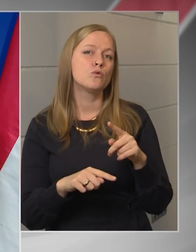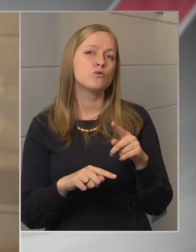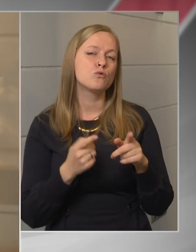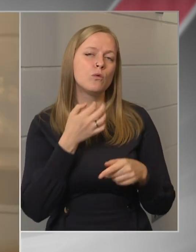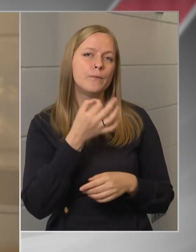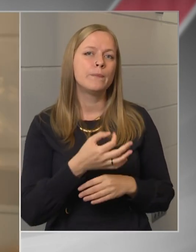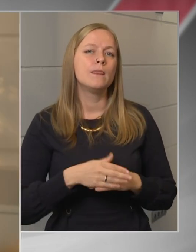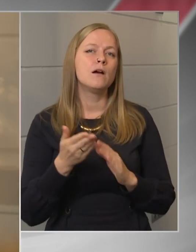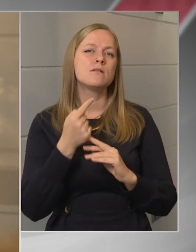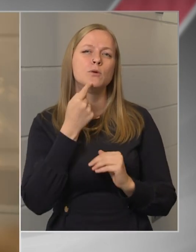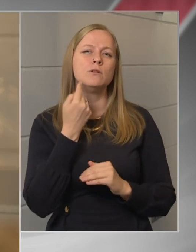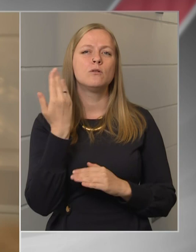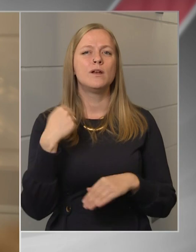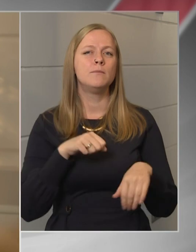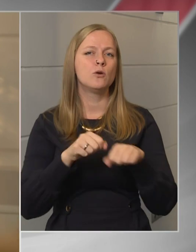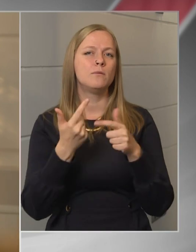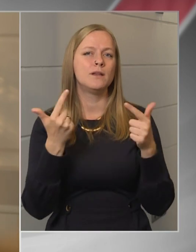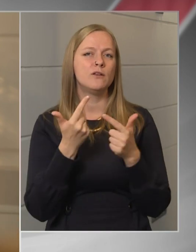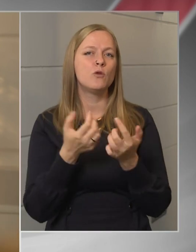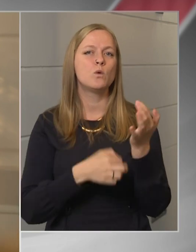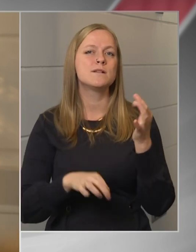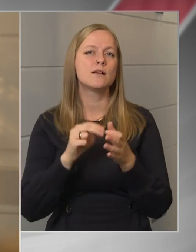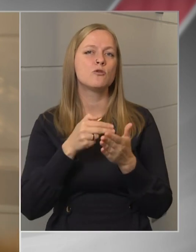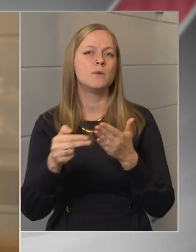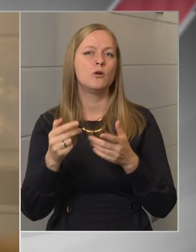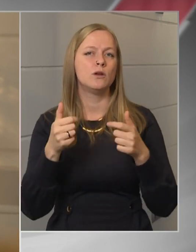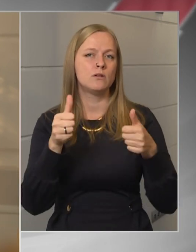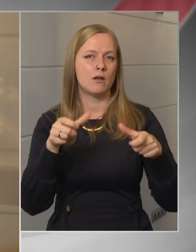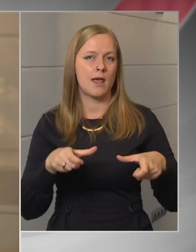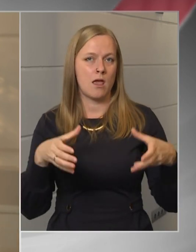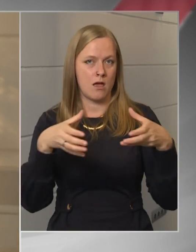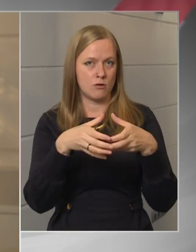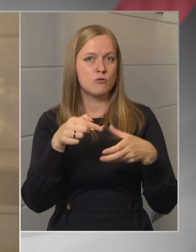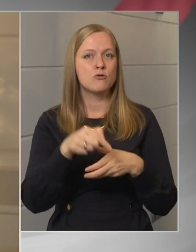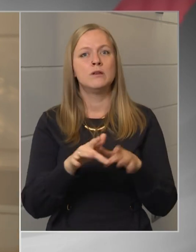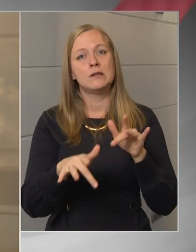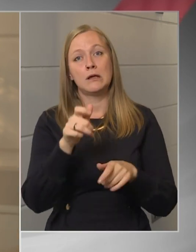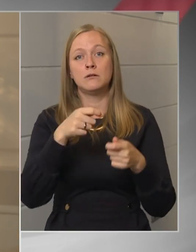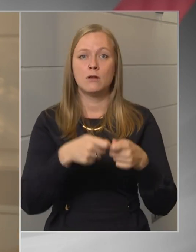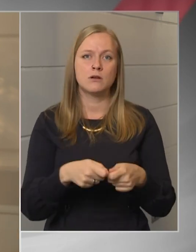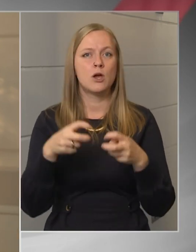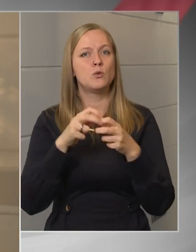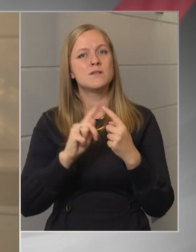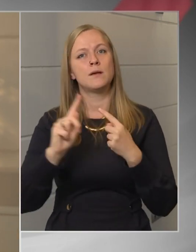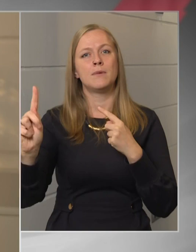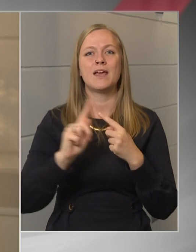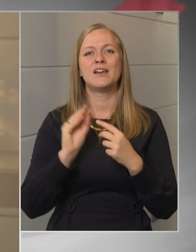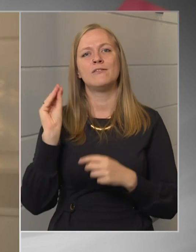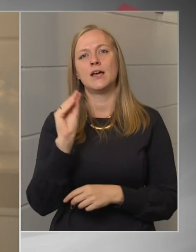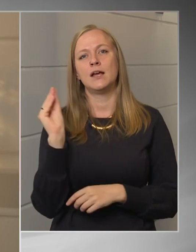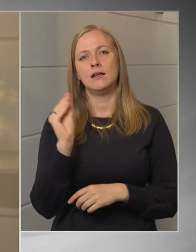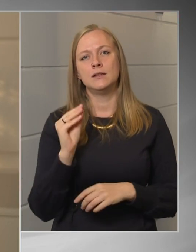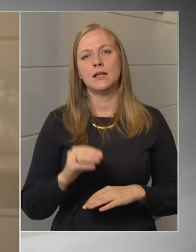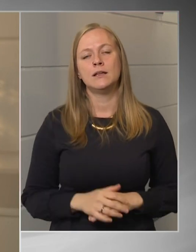ön azt mondta egy korábbi kormányinfón, hogy az országos bírói tanács néhány tagja Brüsszelbe járt feljelenteni